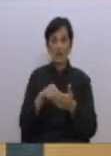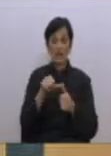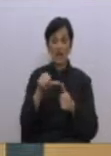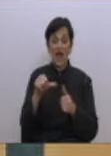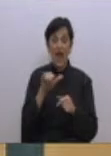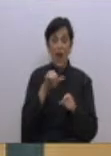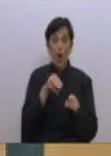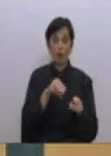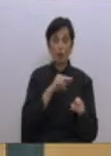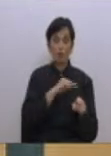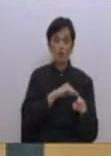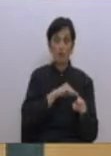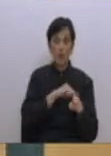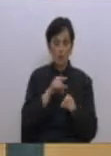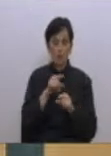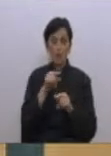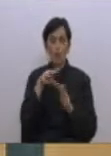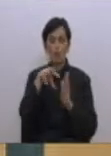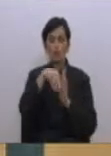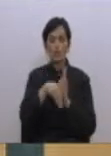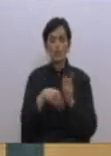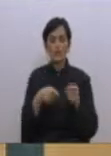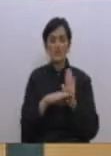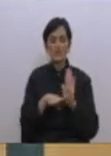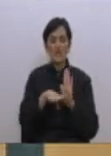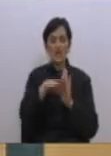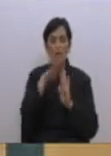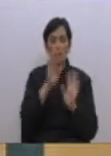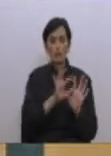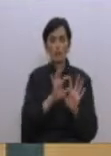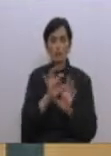საქმეობის სამსახური მუდმივად ზრუნვაში და მართველობის სისტემის